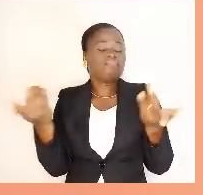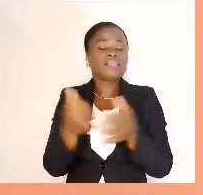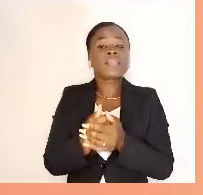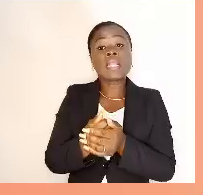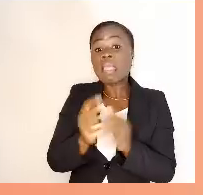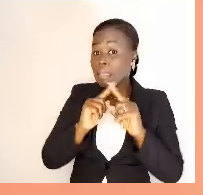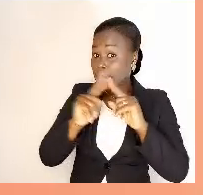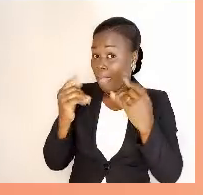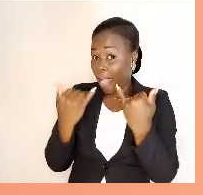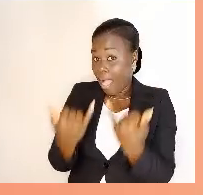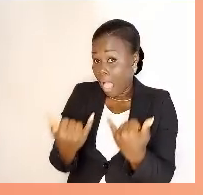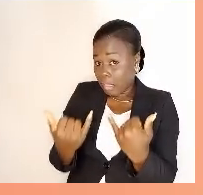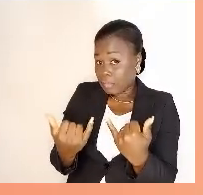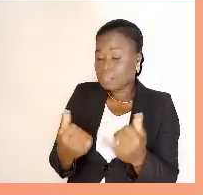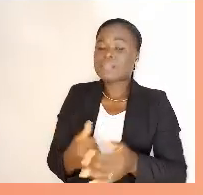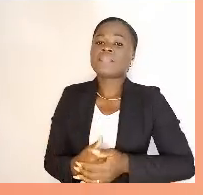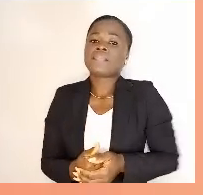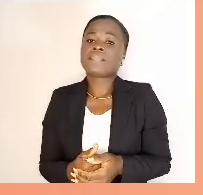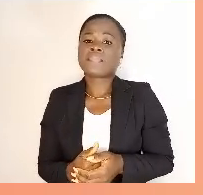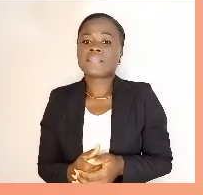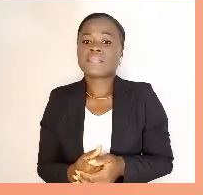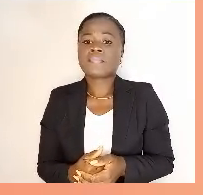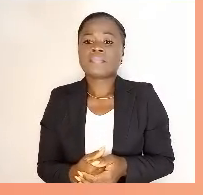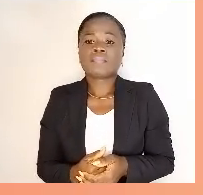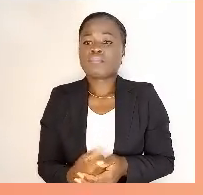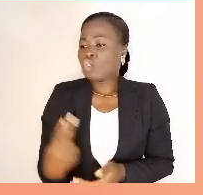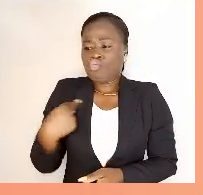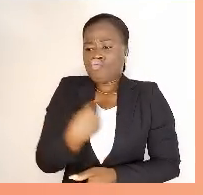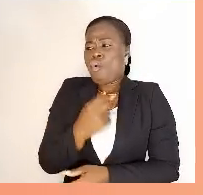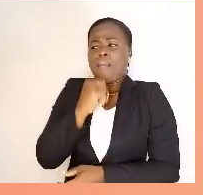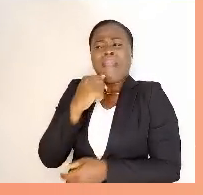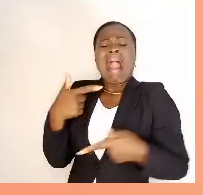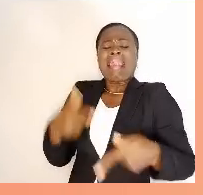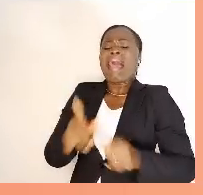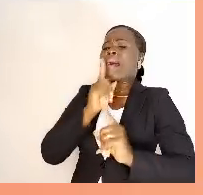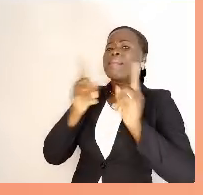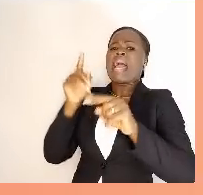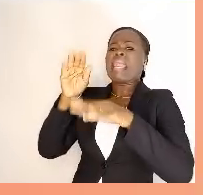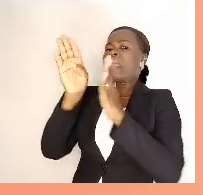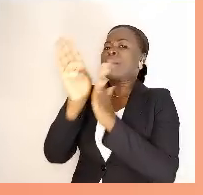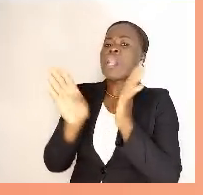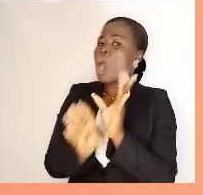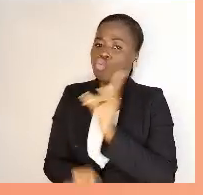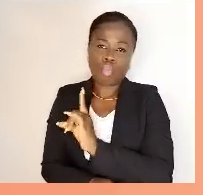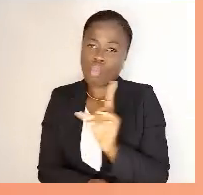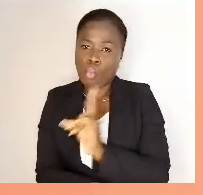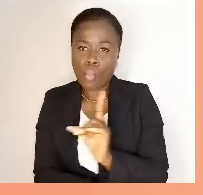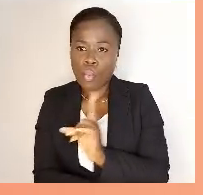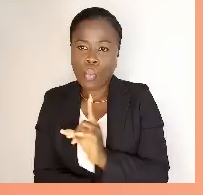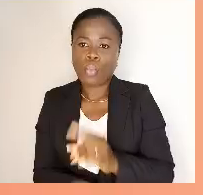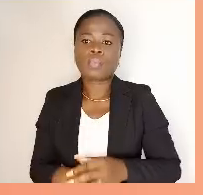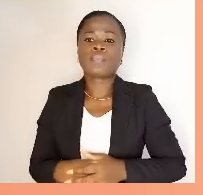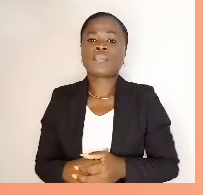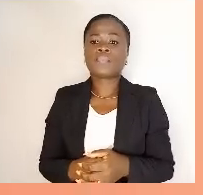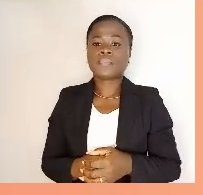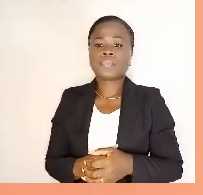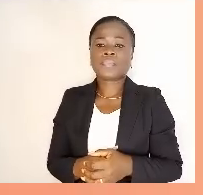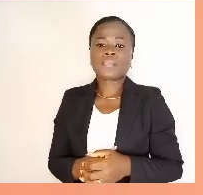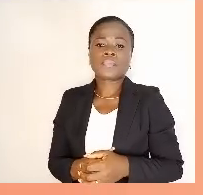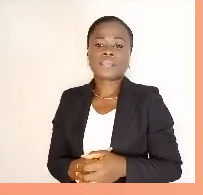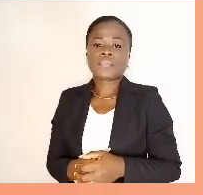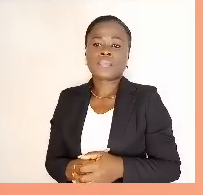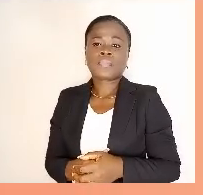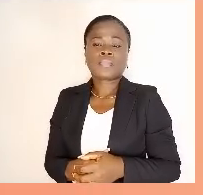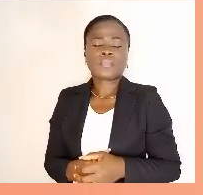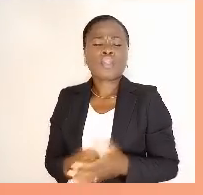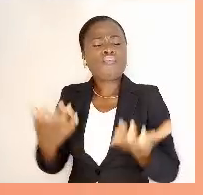Sénégal. Mais aujourd'hui, ce n'est pas sur le bilan de nos réalisations que je veux surtout m'appesantir.